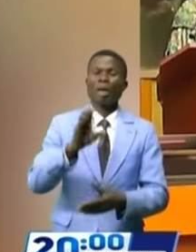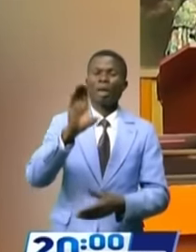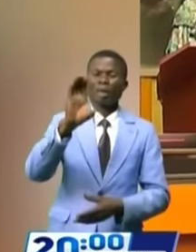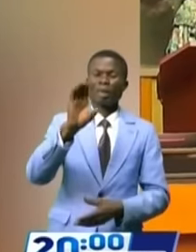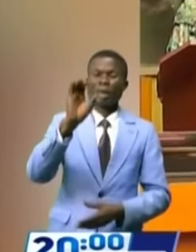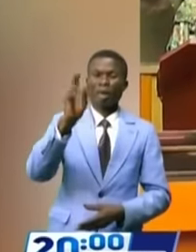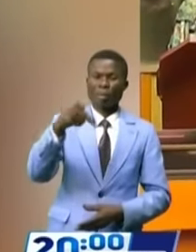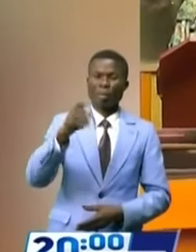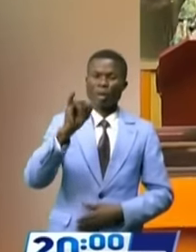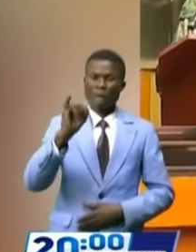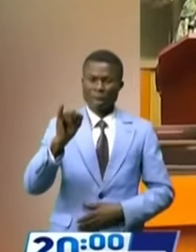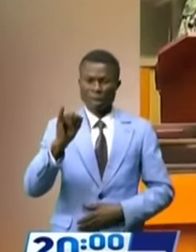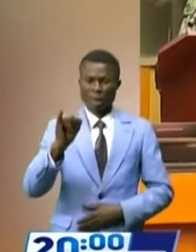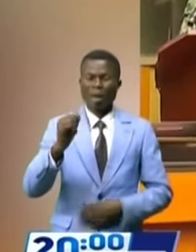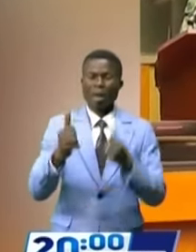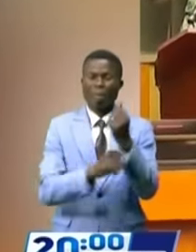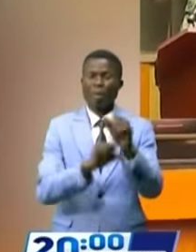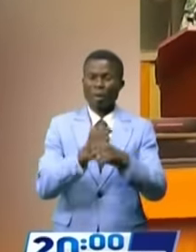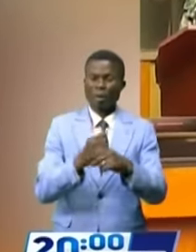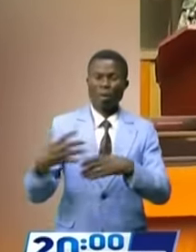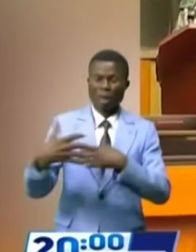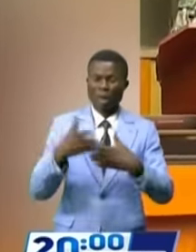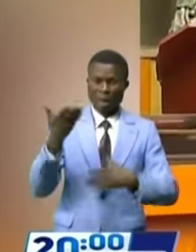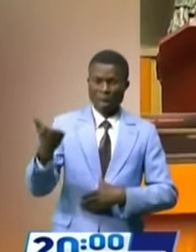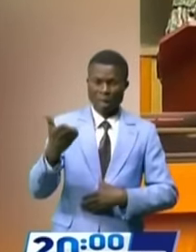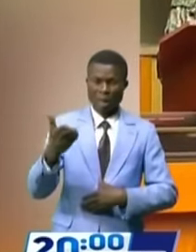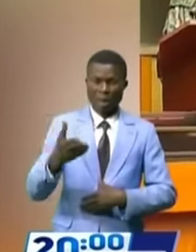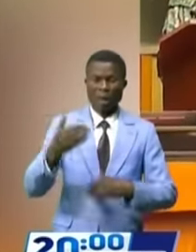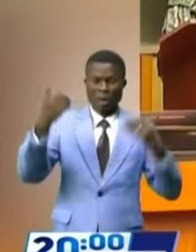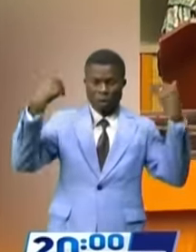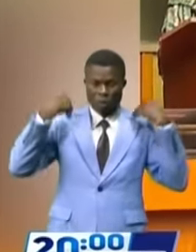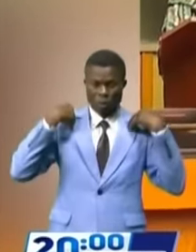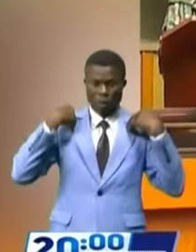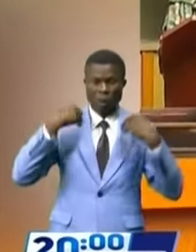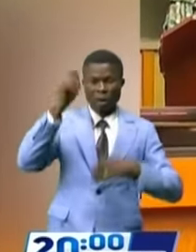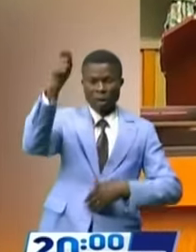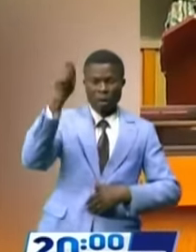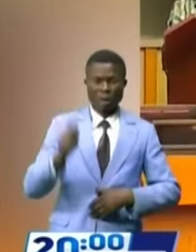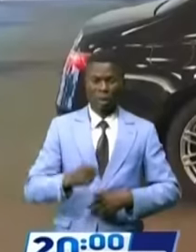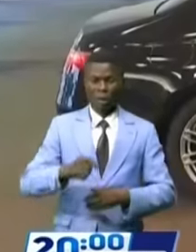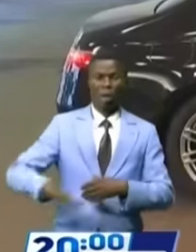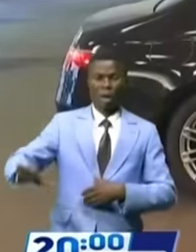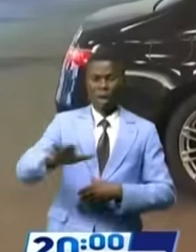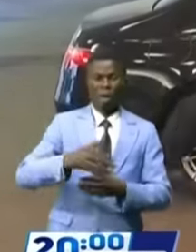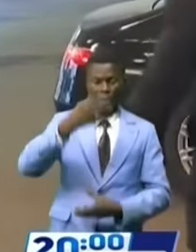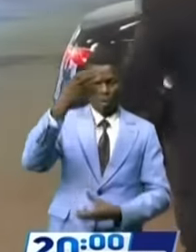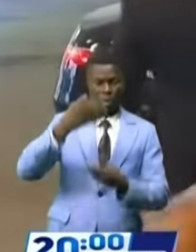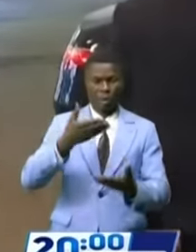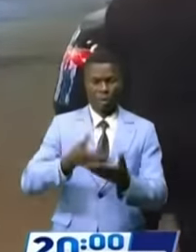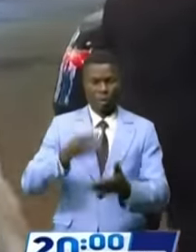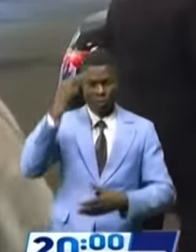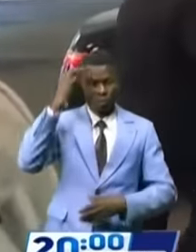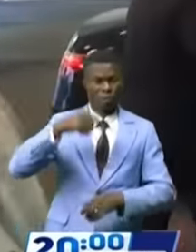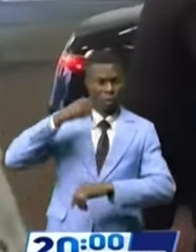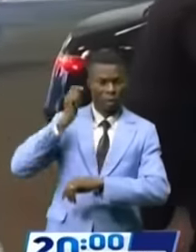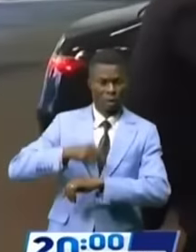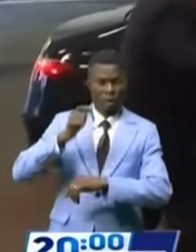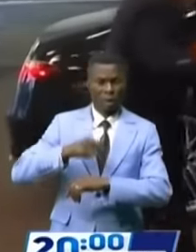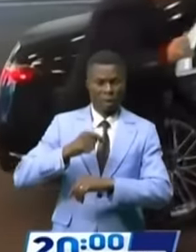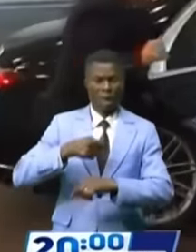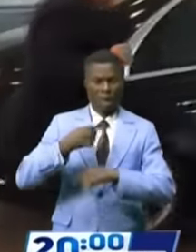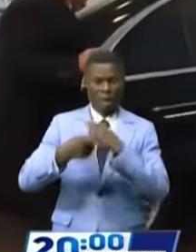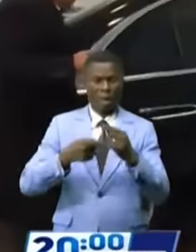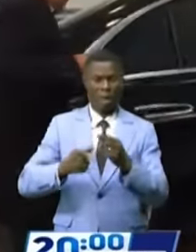auteurs de ces crimes, parmi lesquels se trouvent les officiers et militaires rwandais. La ministre de la Justice est partie